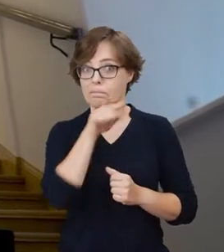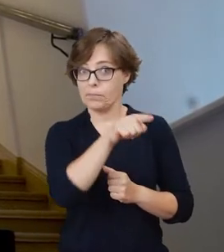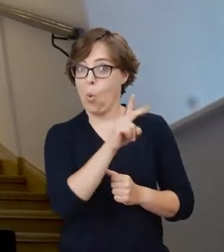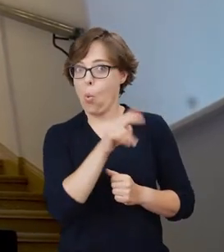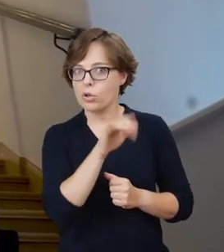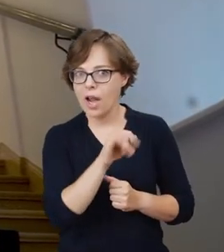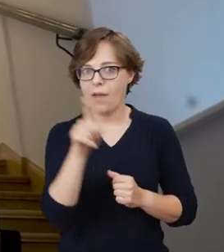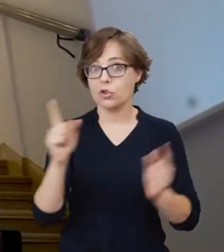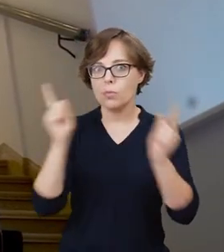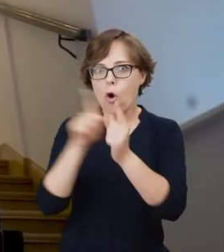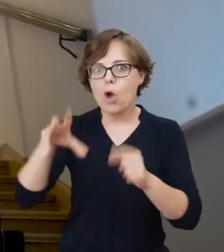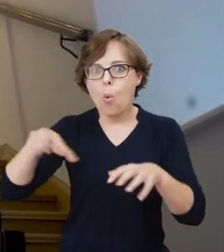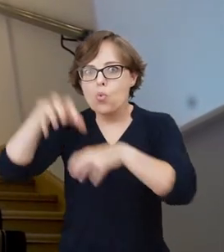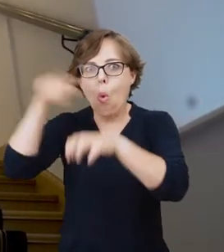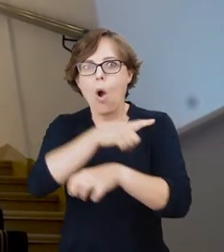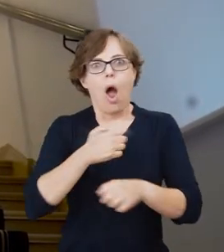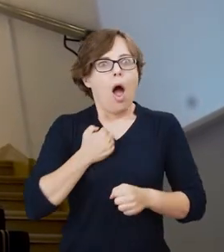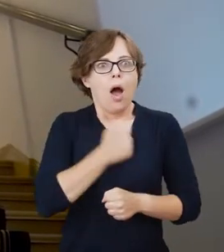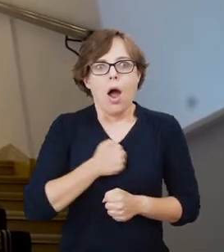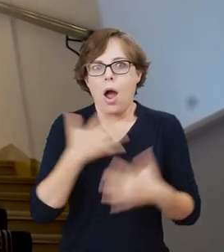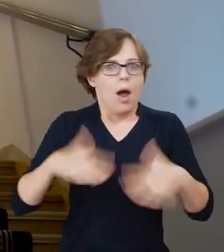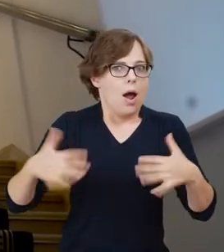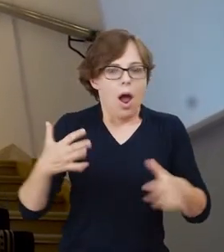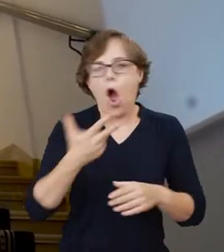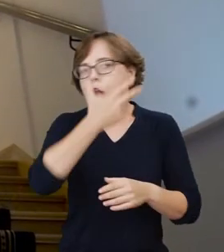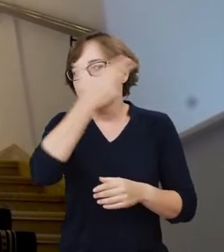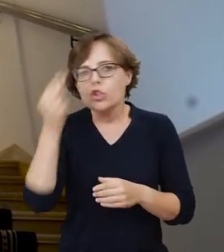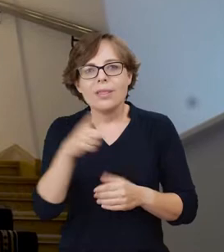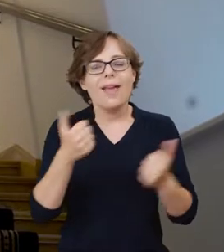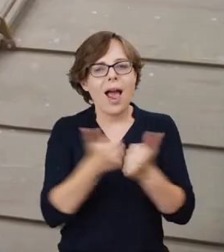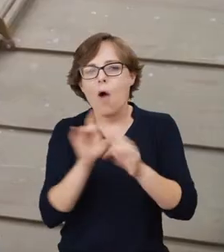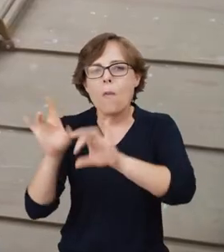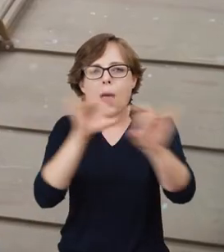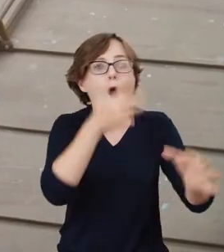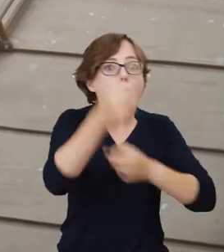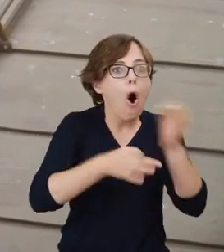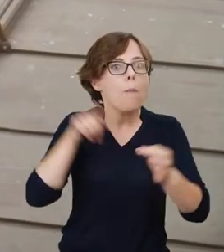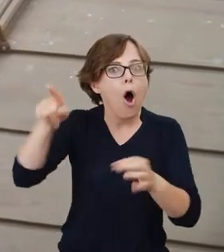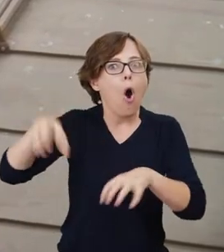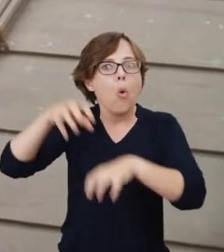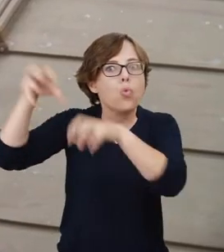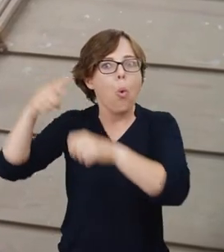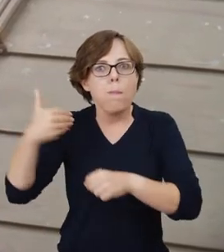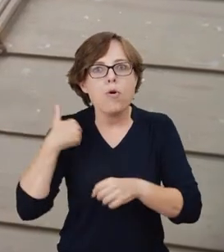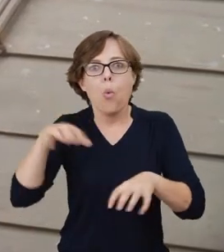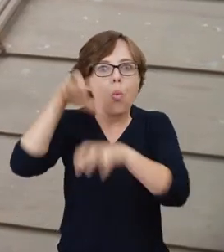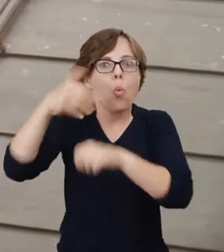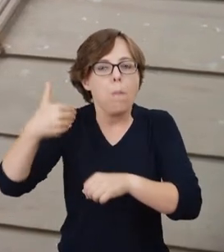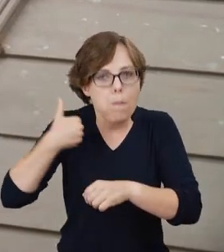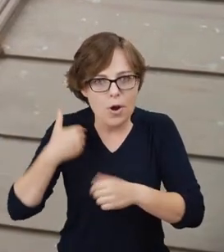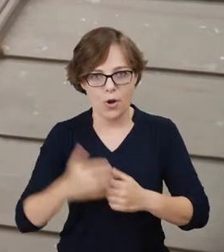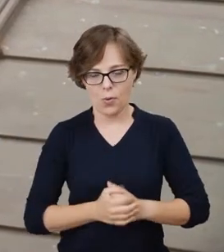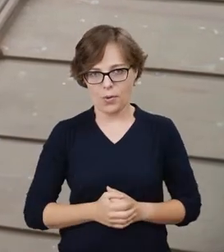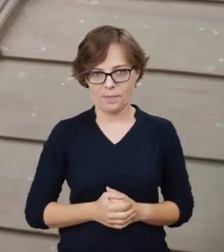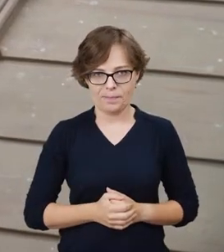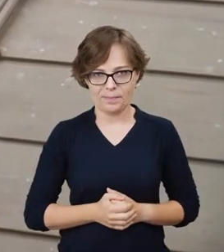oraz Jacek Kluszewski. Ten ostatni faktem spotkania ducha tak bardzo się przejął, że przez 3 dni biegał po